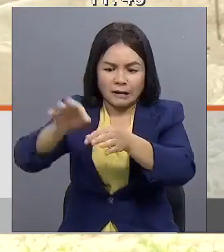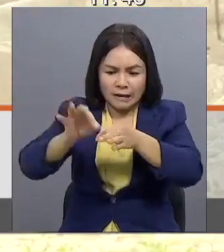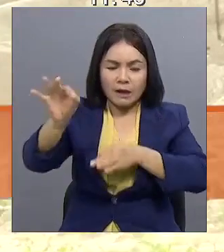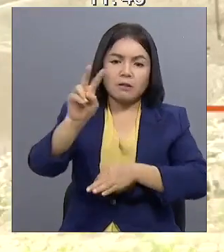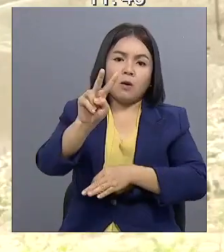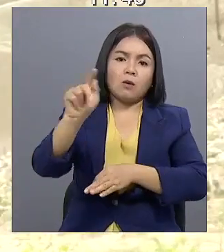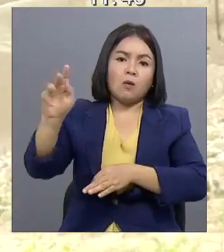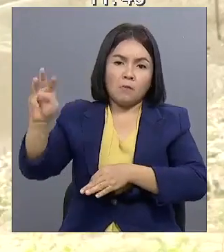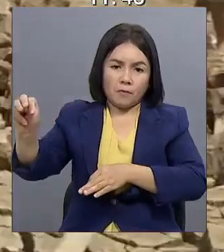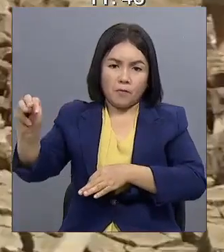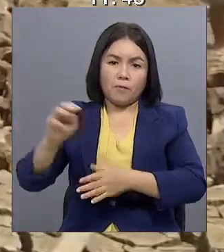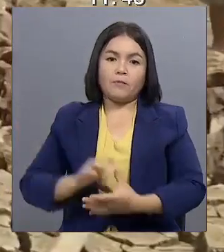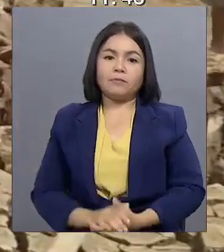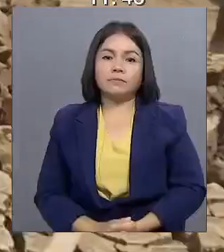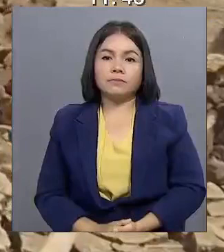ครับ